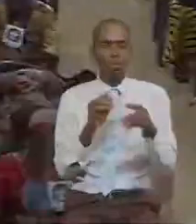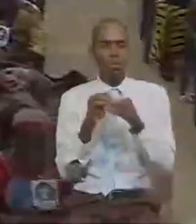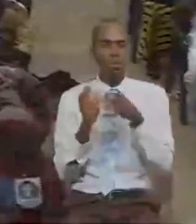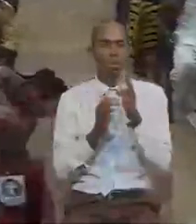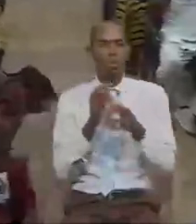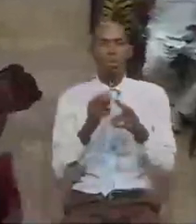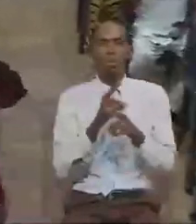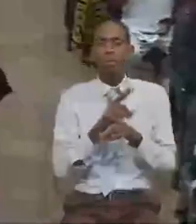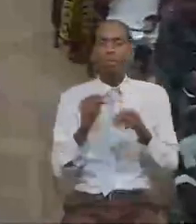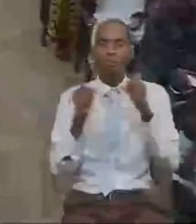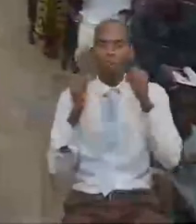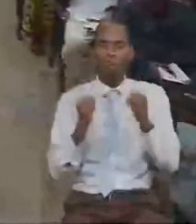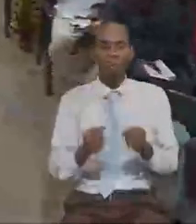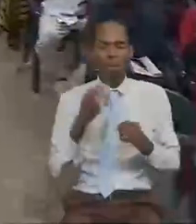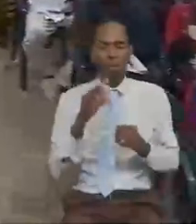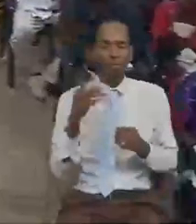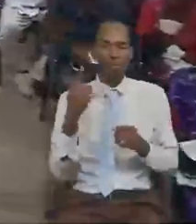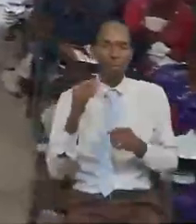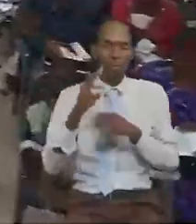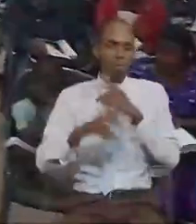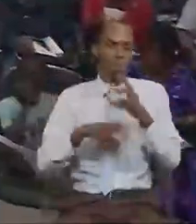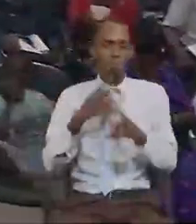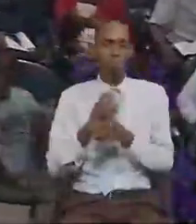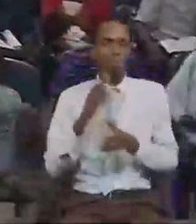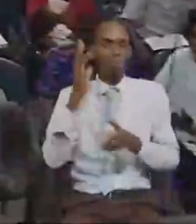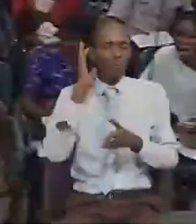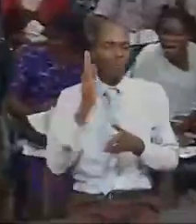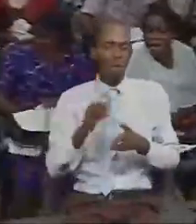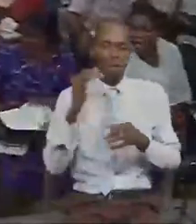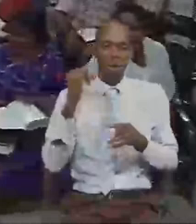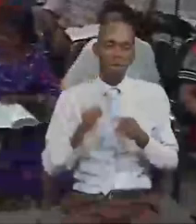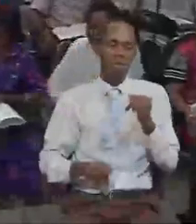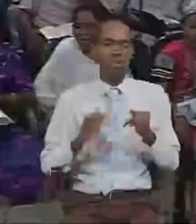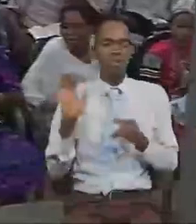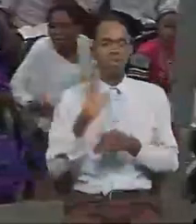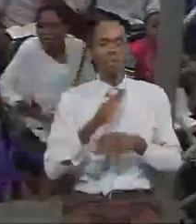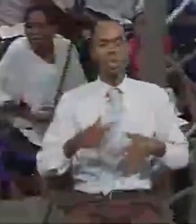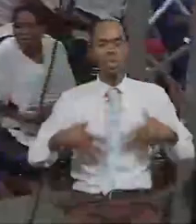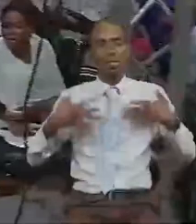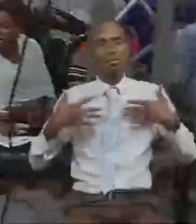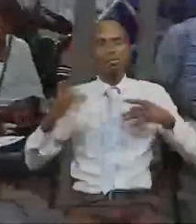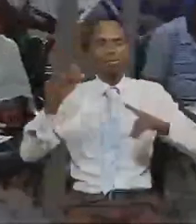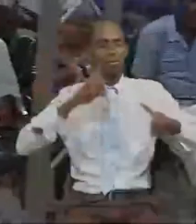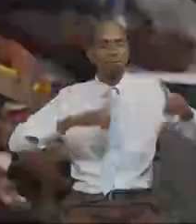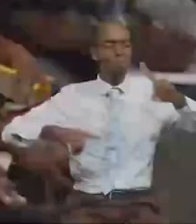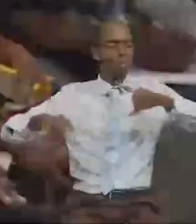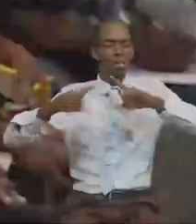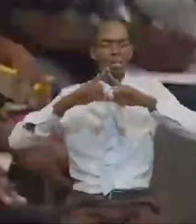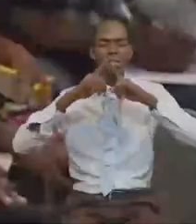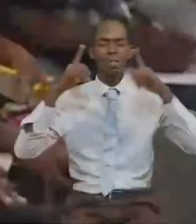Et aucune puissance du monde ne pourra écouter votre vie. Un grand Amen.